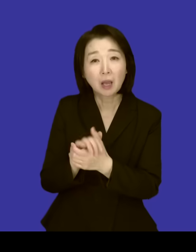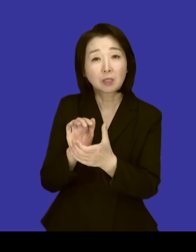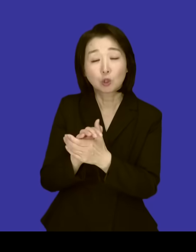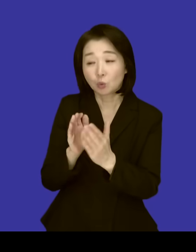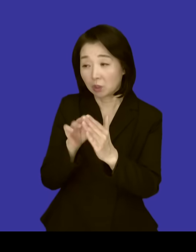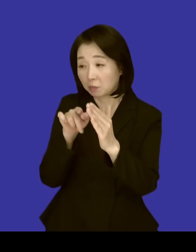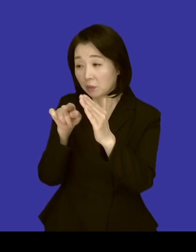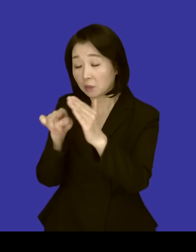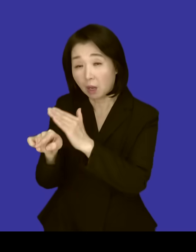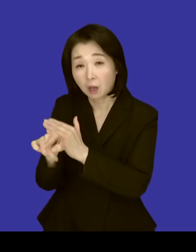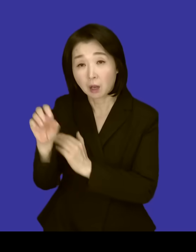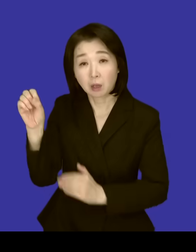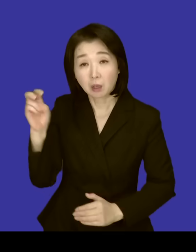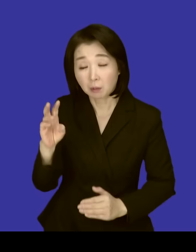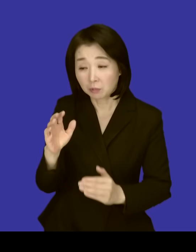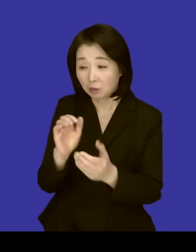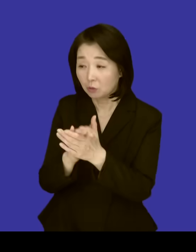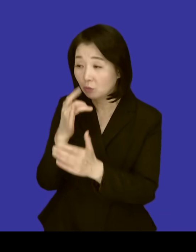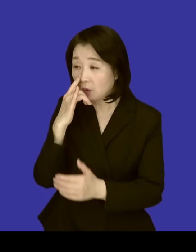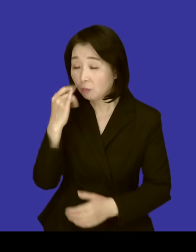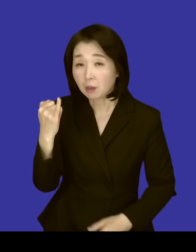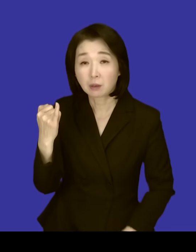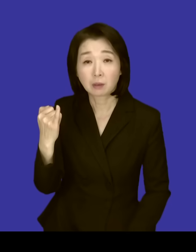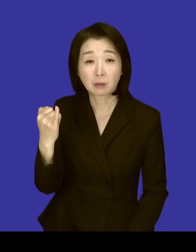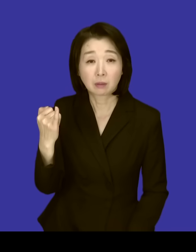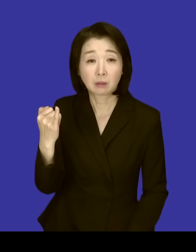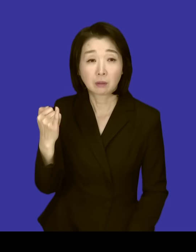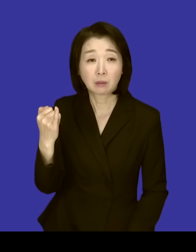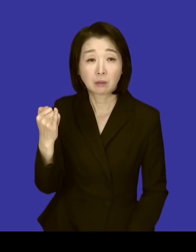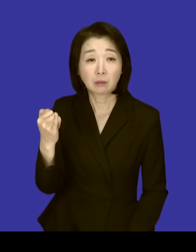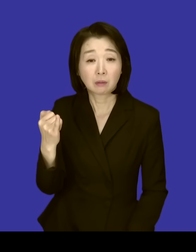집에 갔는데 갑자기 친구 어머님께서